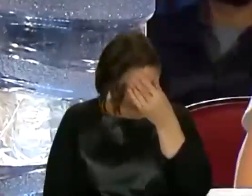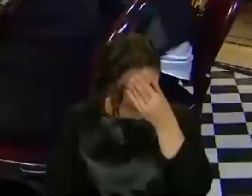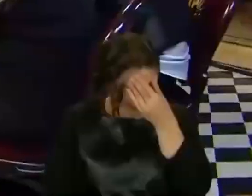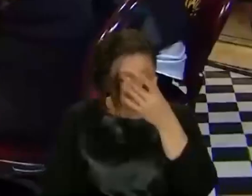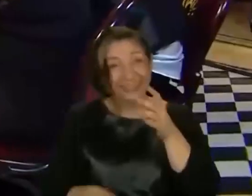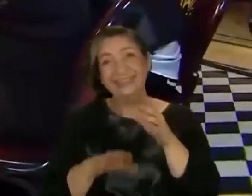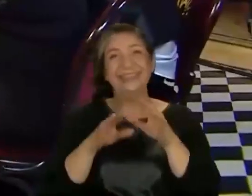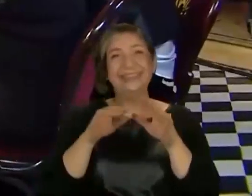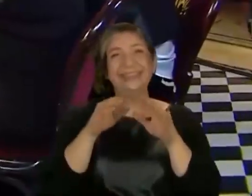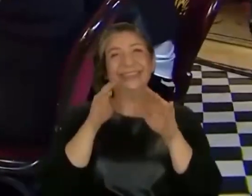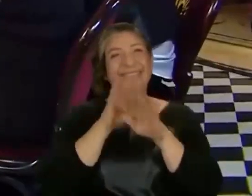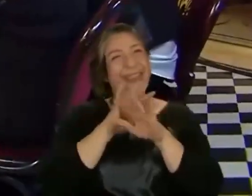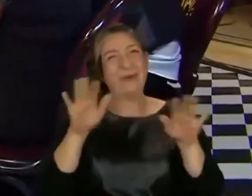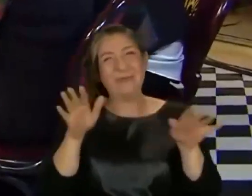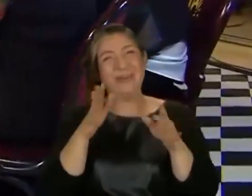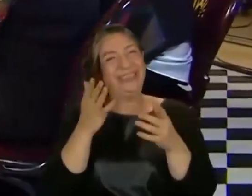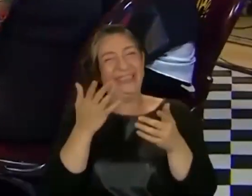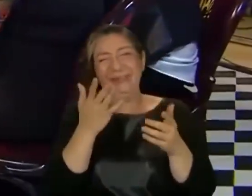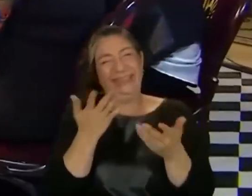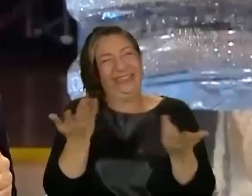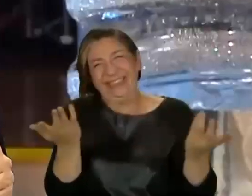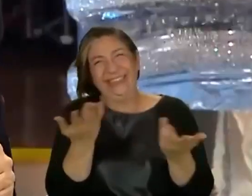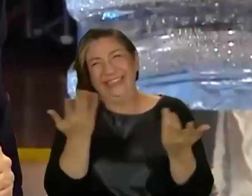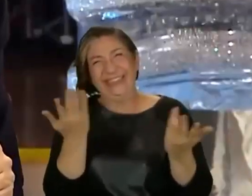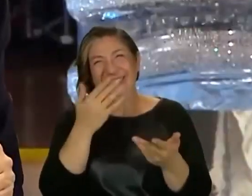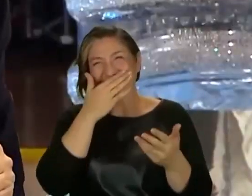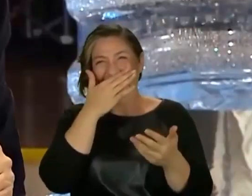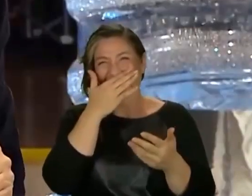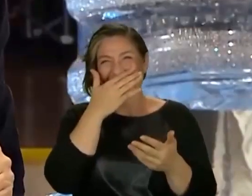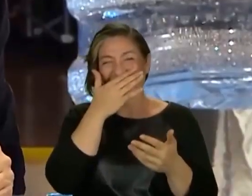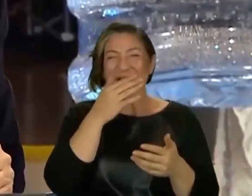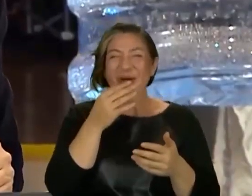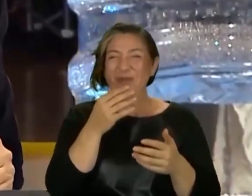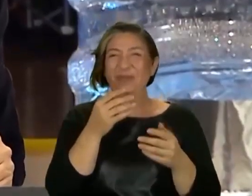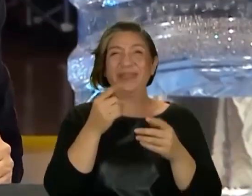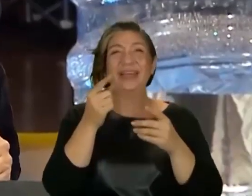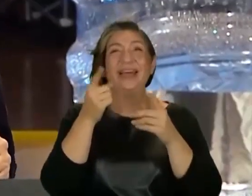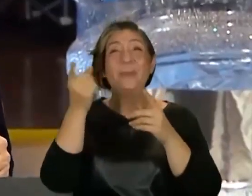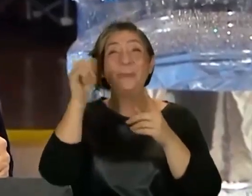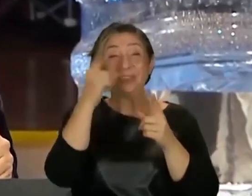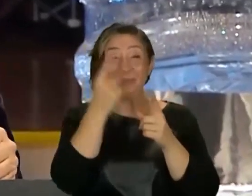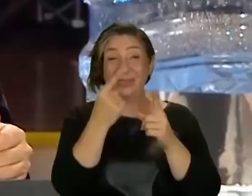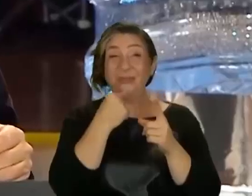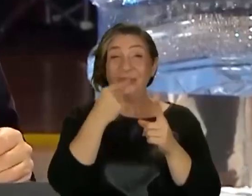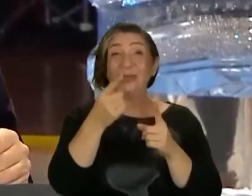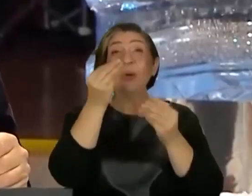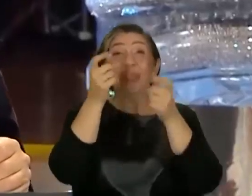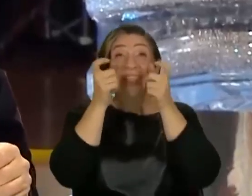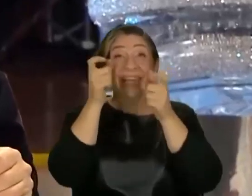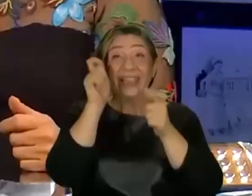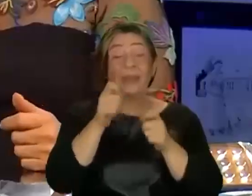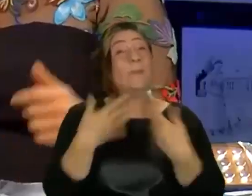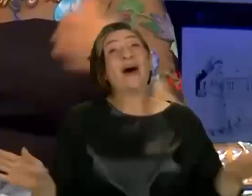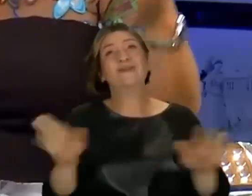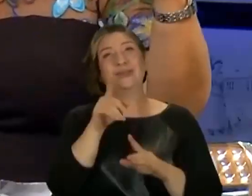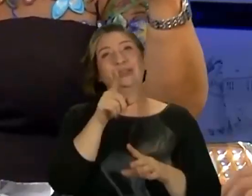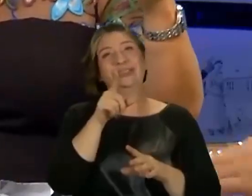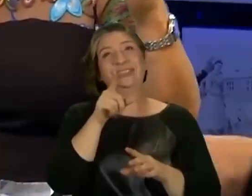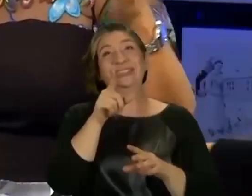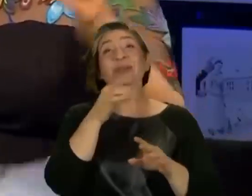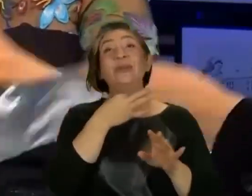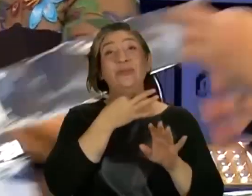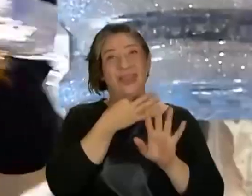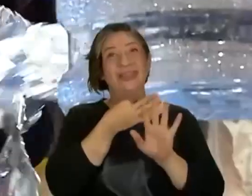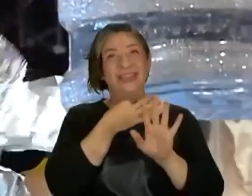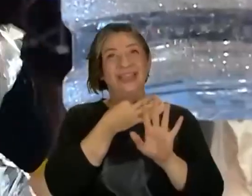entonasyonla ilgili bir şey. Yani bilseydim. Bir başka entonasyonla söylersen Sarap çok dikkat et. Mahvoluruz.